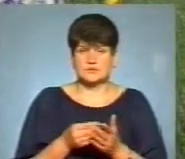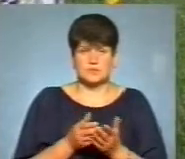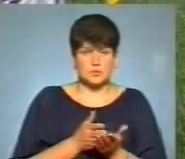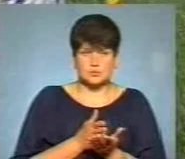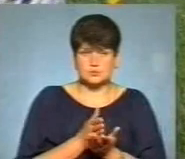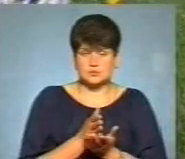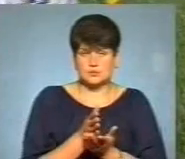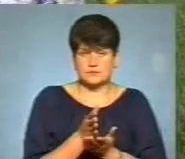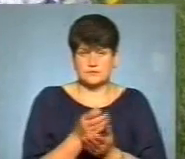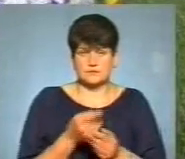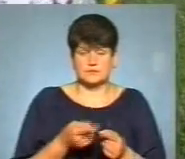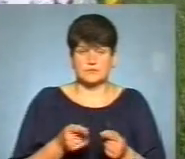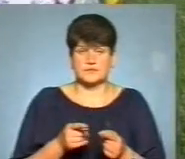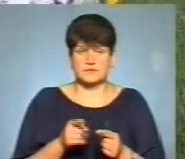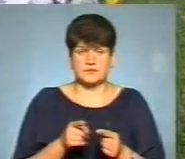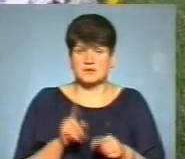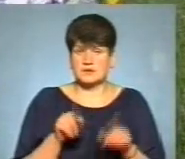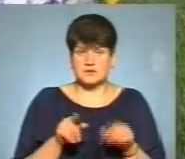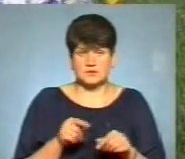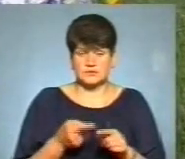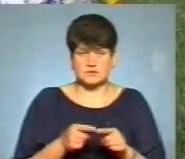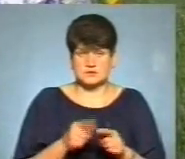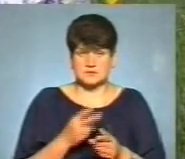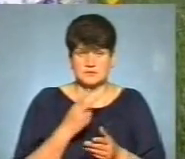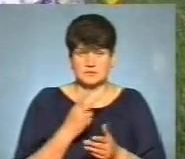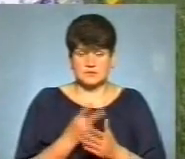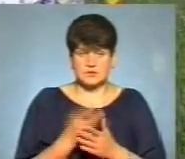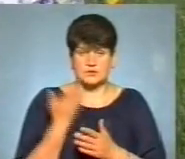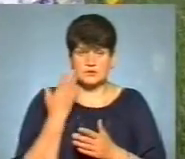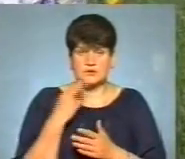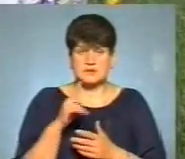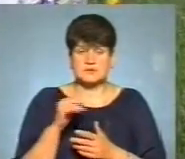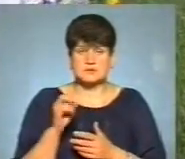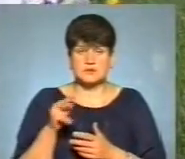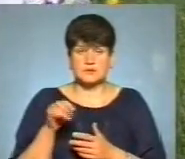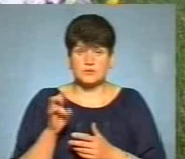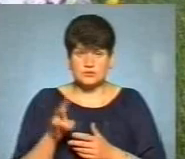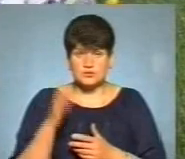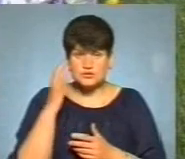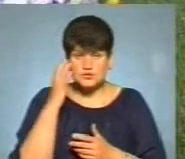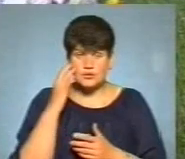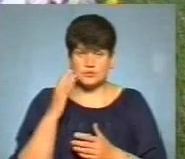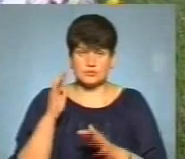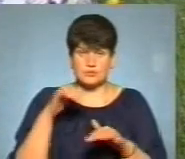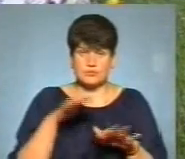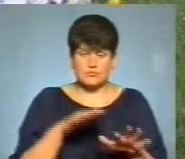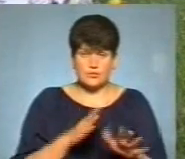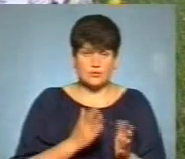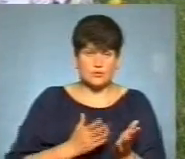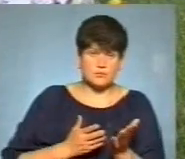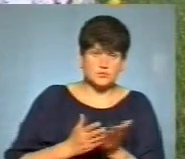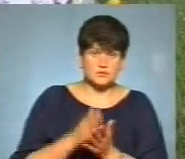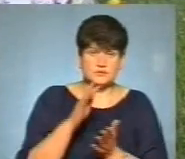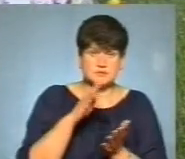яка характерна для циклонів. Ми так досить рідко таке спостерігаємо, коли циклон вийшов, нам був з Чорного моря, пройшов через всю центральну